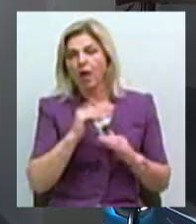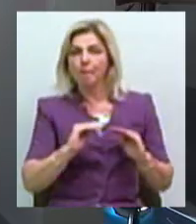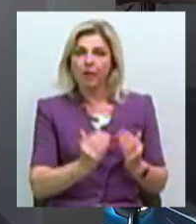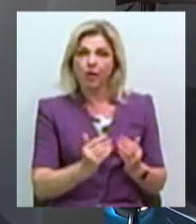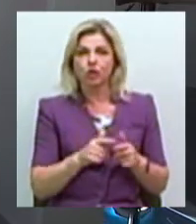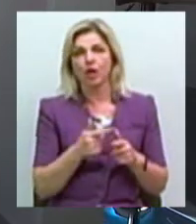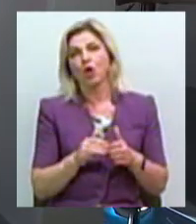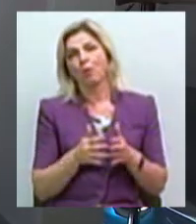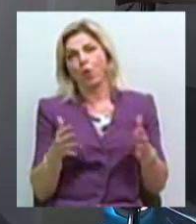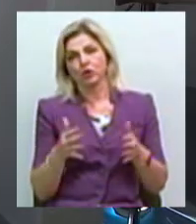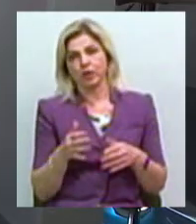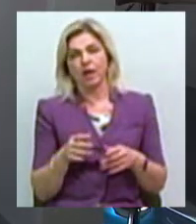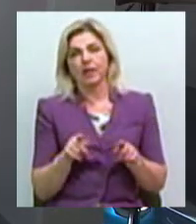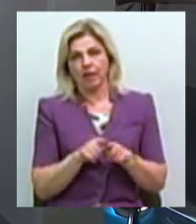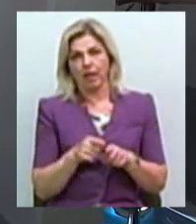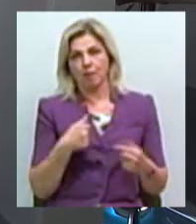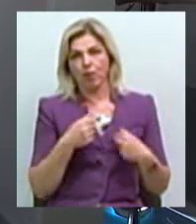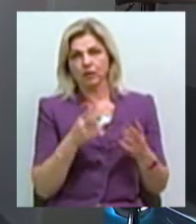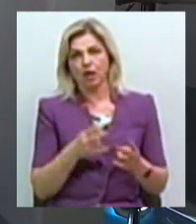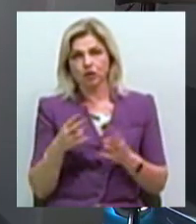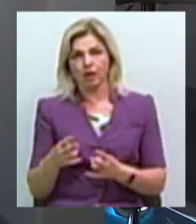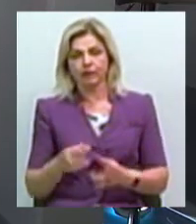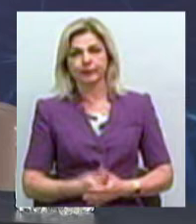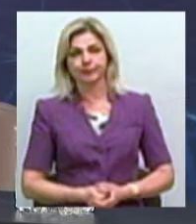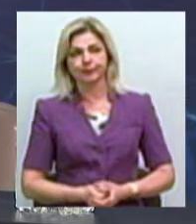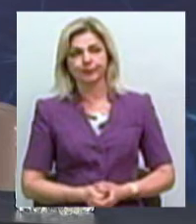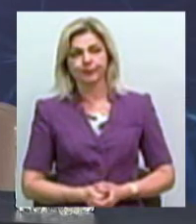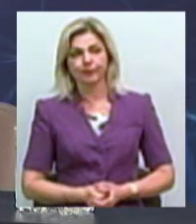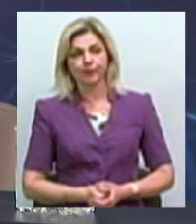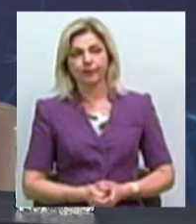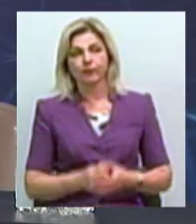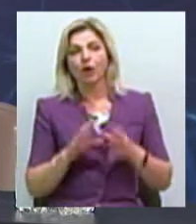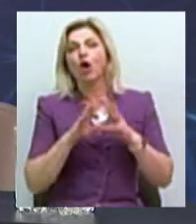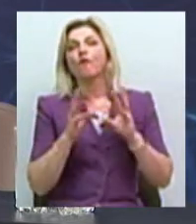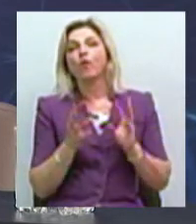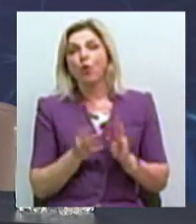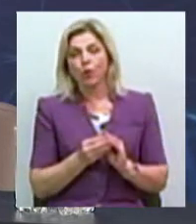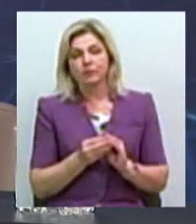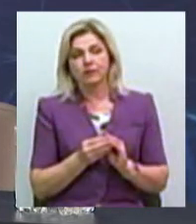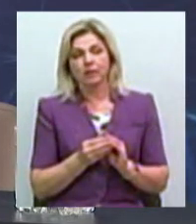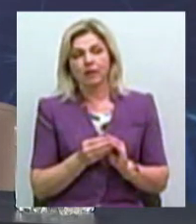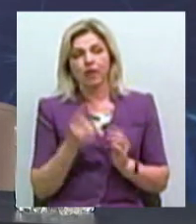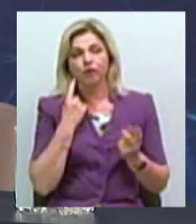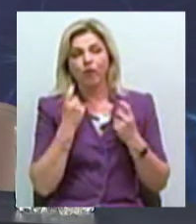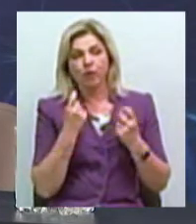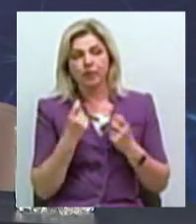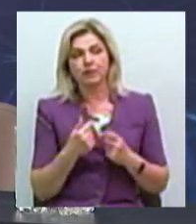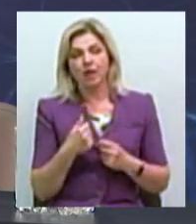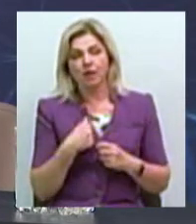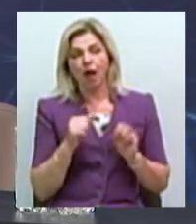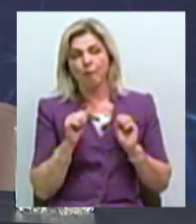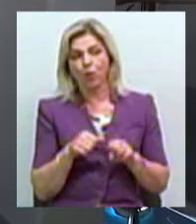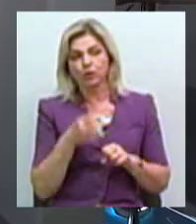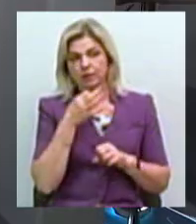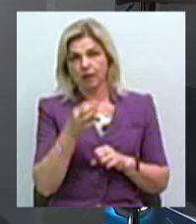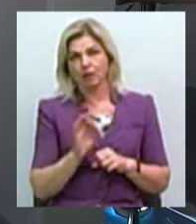зменшується? Оксана, до вас. Я думаю, що загальну інформацію можна там Марита Петровна, а потім я розкажу про Миколаївську область, якщо можна.